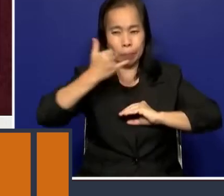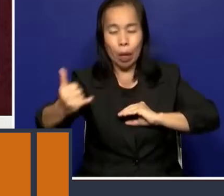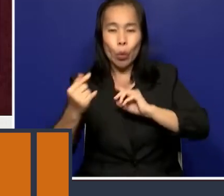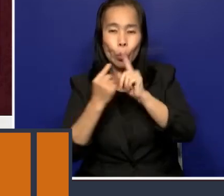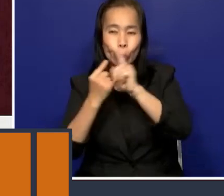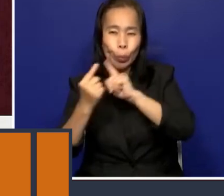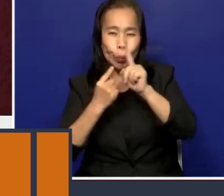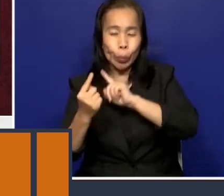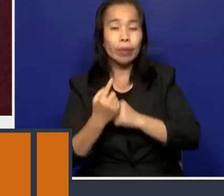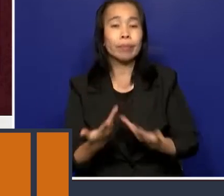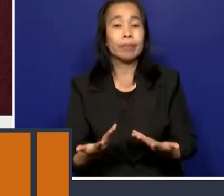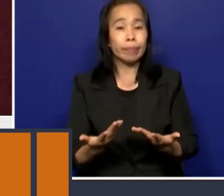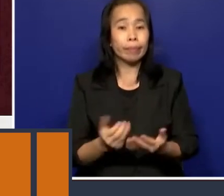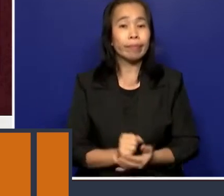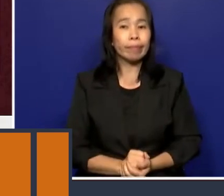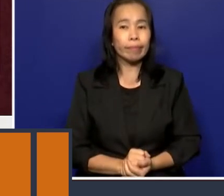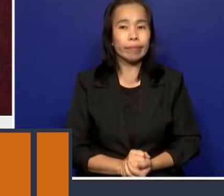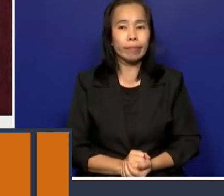ทนรัฐบาลไปเจรจา